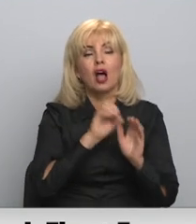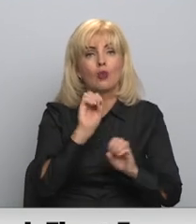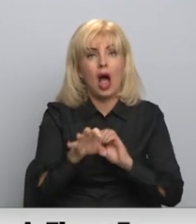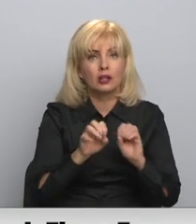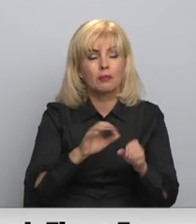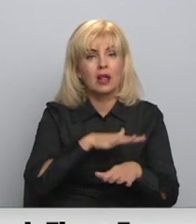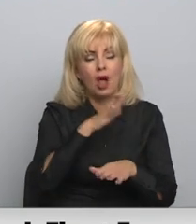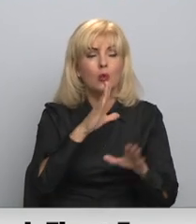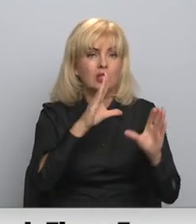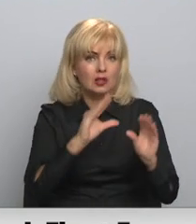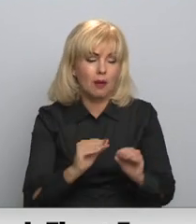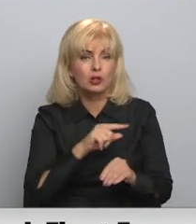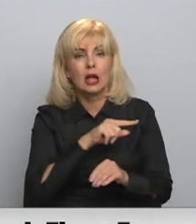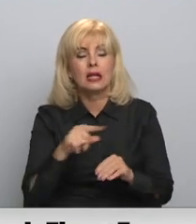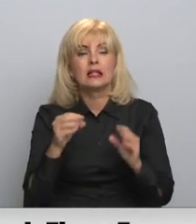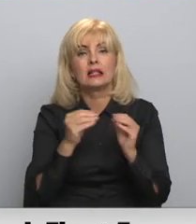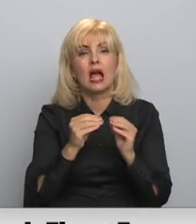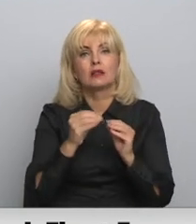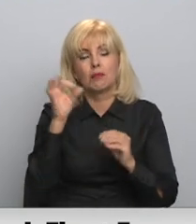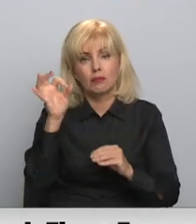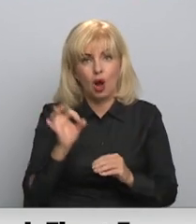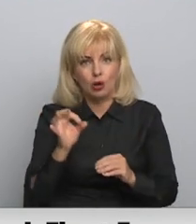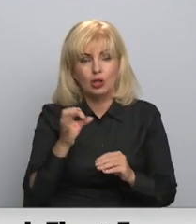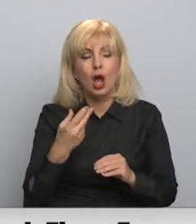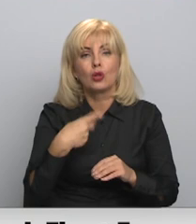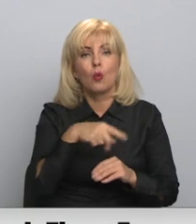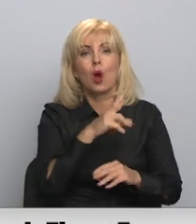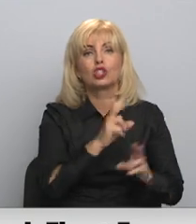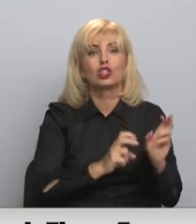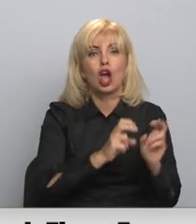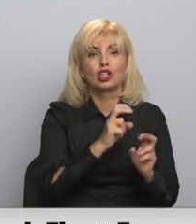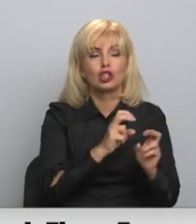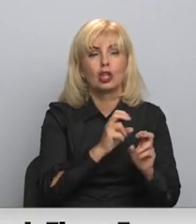daudzums jāsamazina līdz 10%